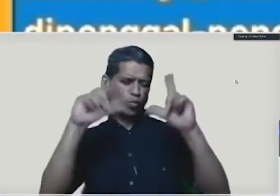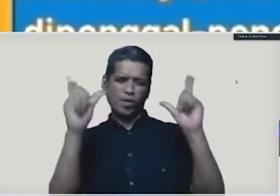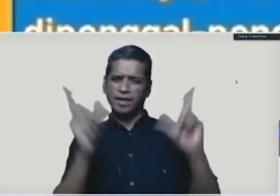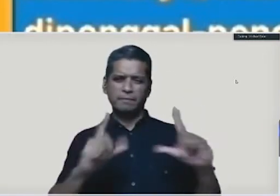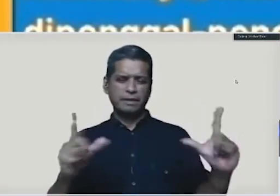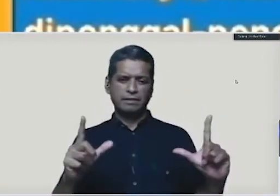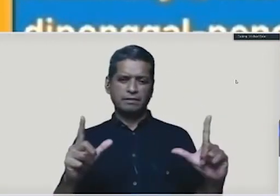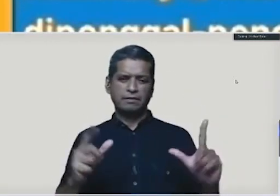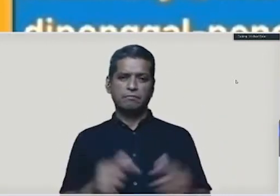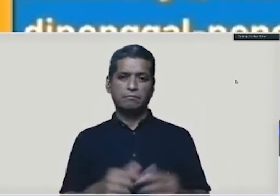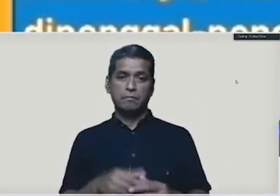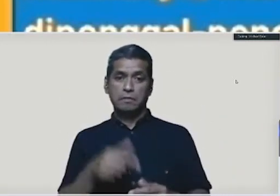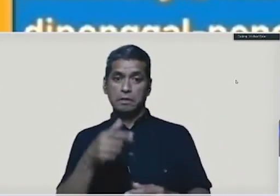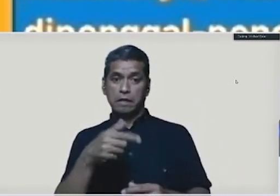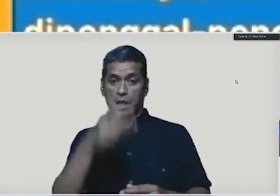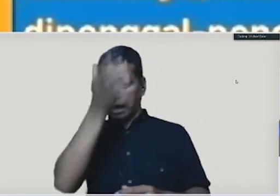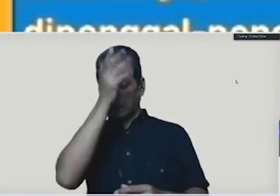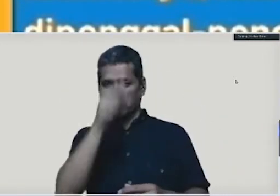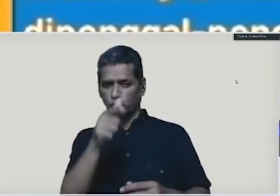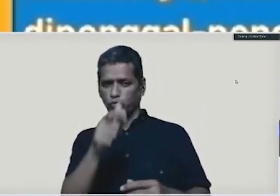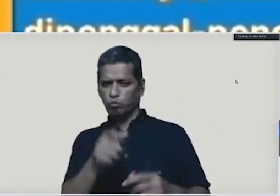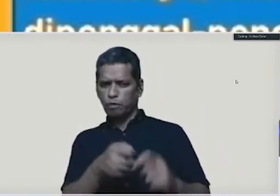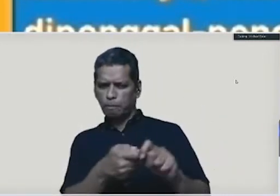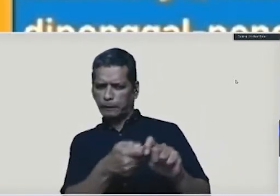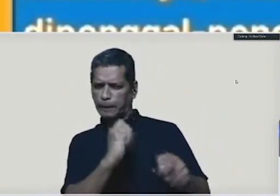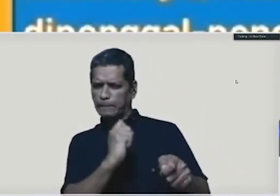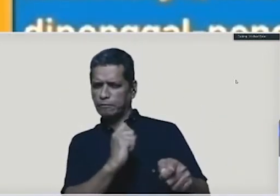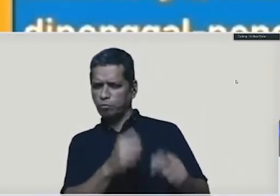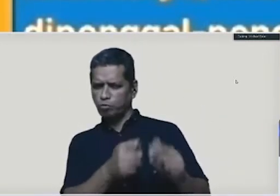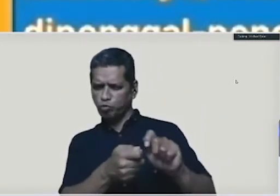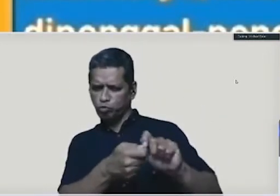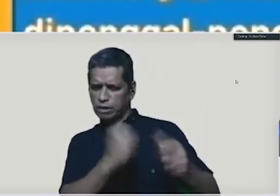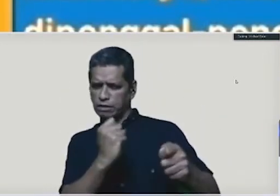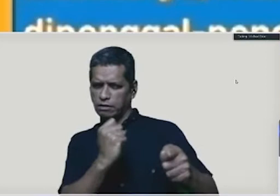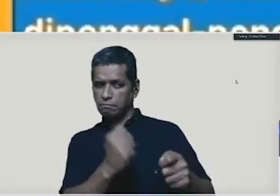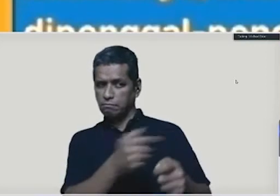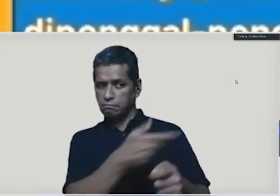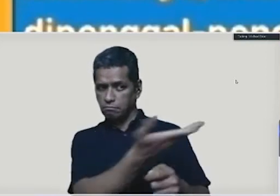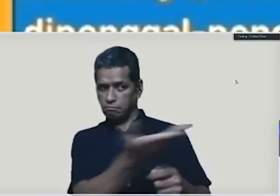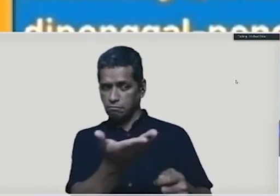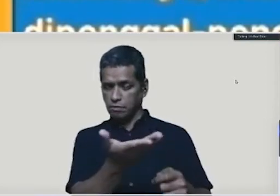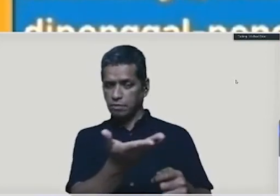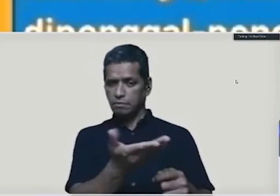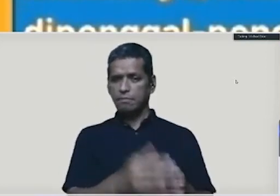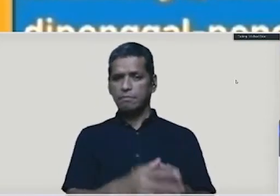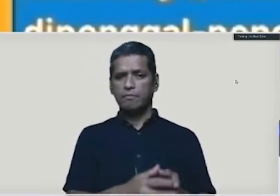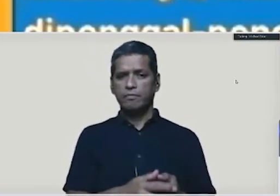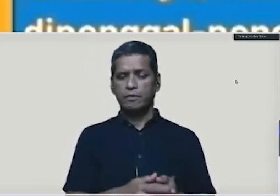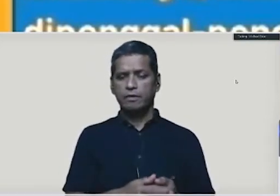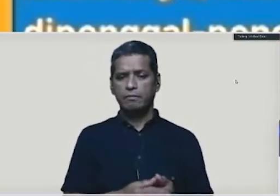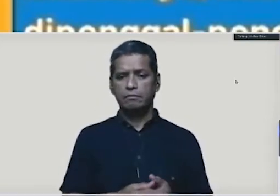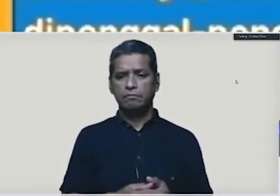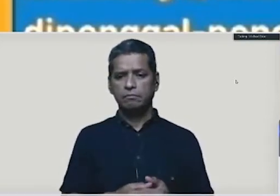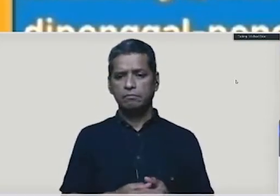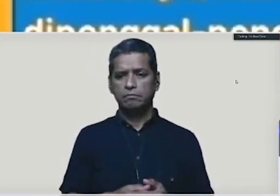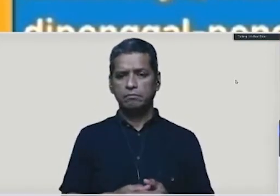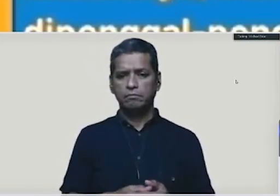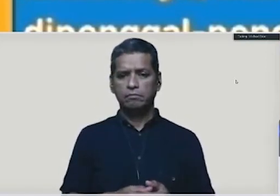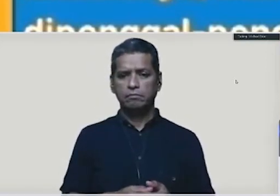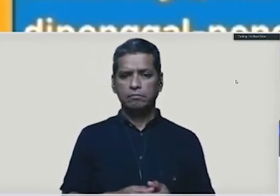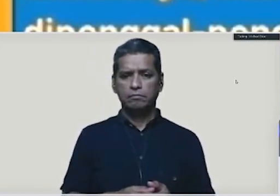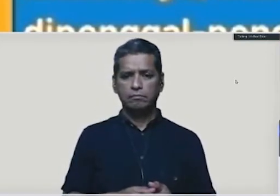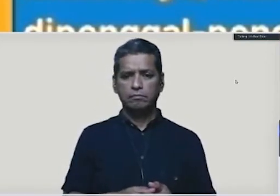menguji jagoan-jagoan orang-orang terhebat di kerajaannya orang-orang yang mungkin sudah